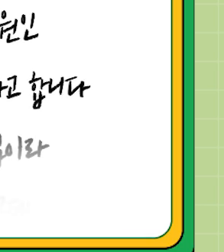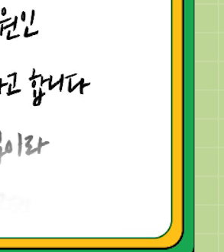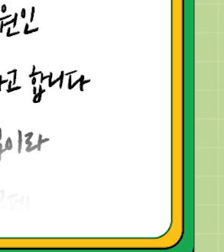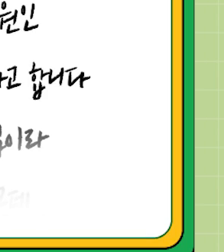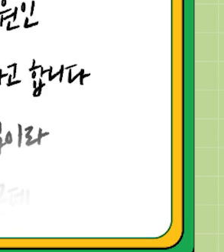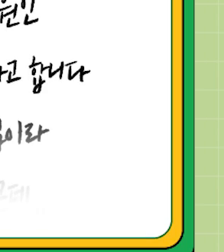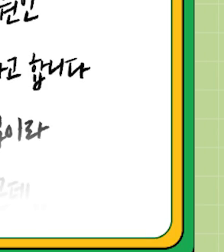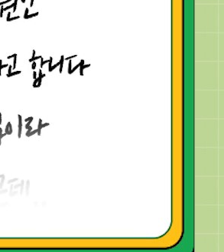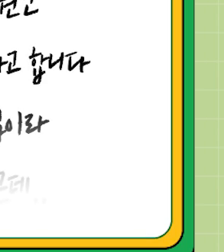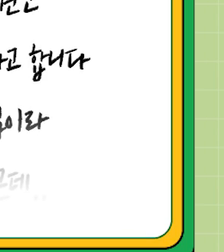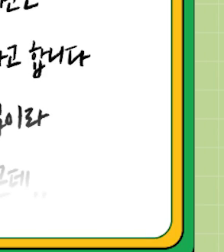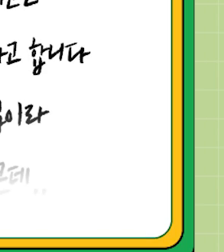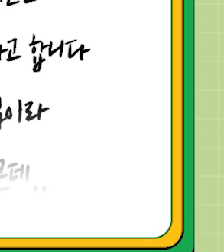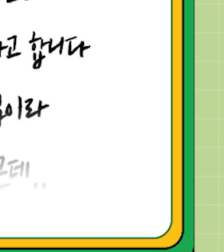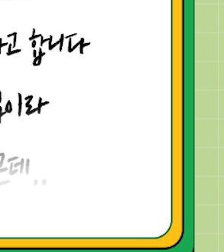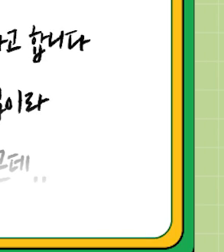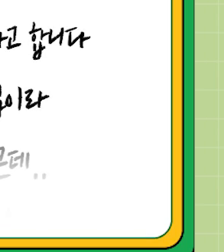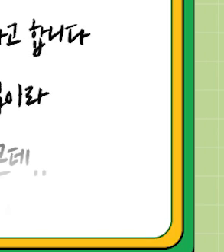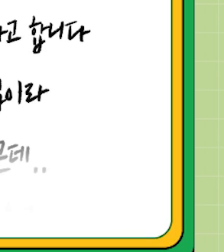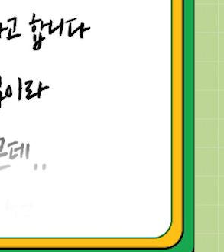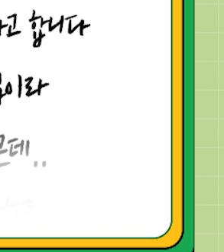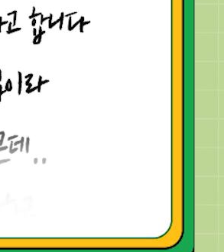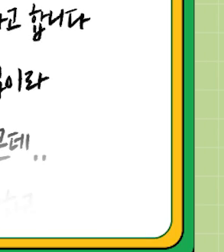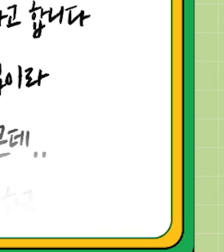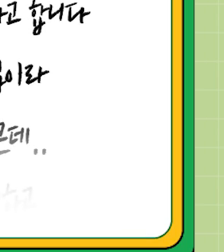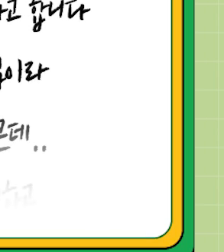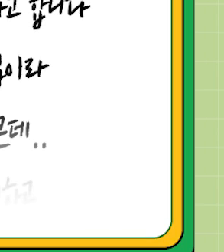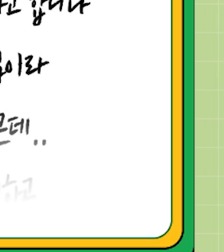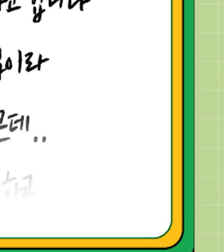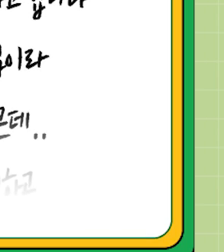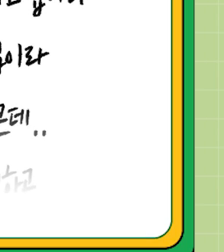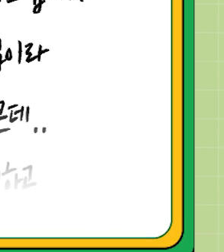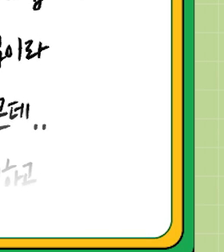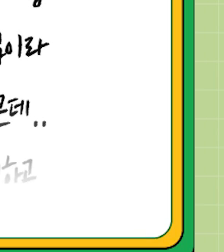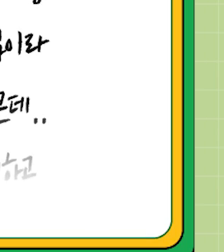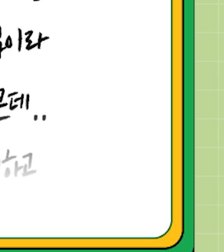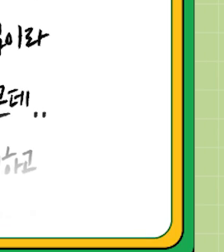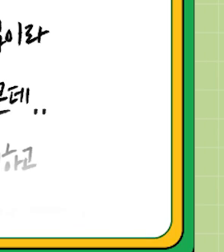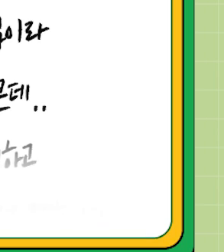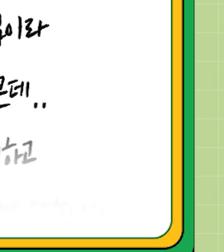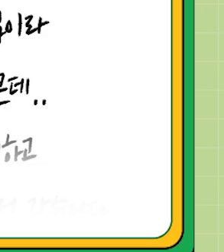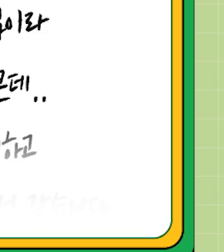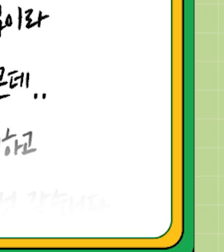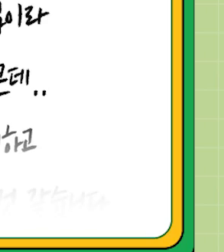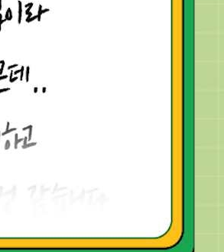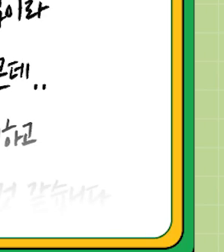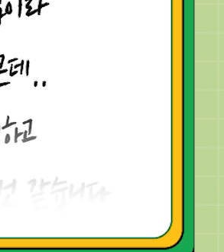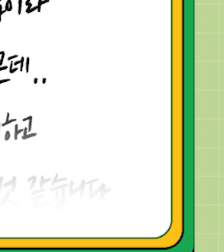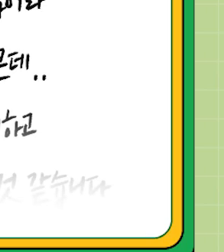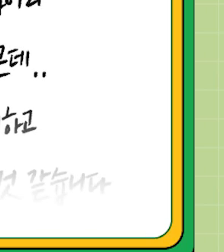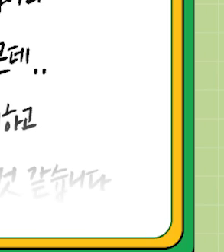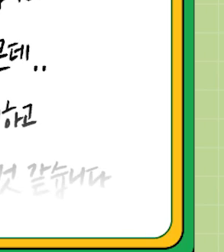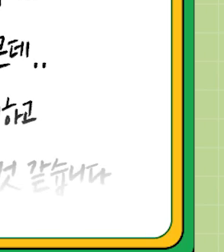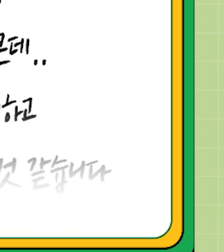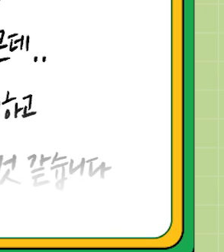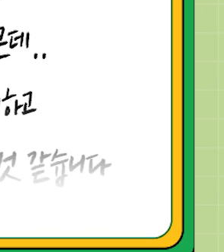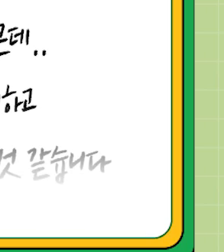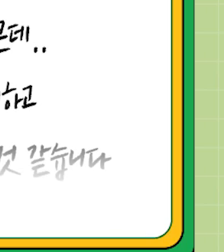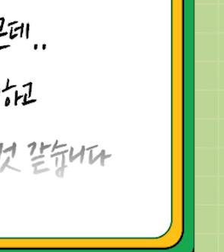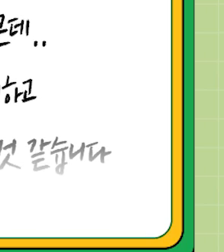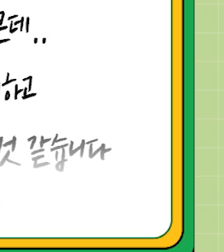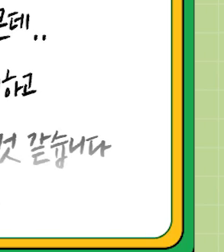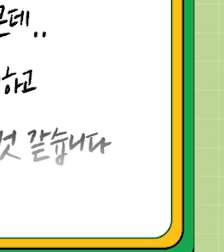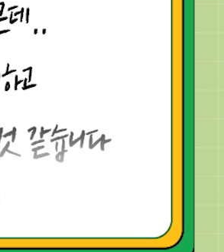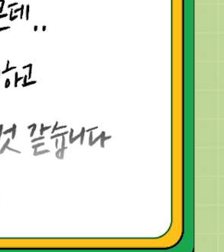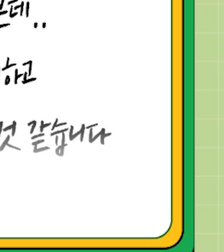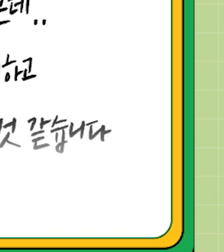공시가격 11억이라 공시가격 한도가 9억 원인 주택연금은 가입이 불가하다고 합니다. 어렵게 얻게 된 첫 집이라